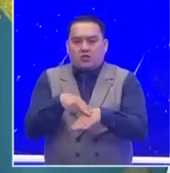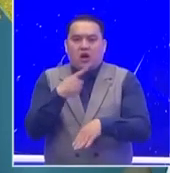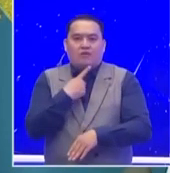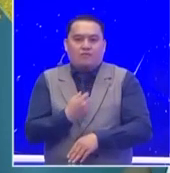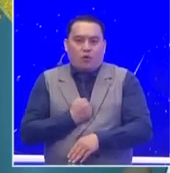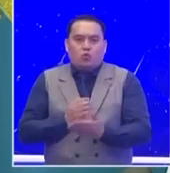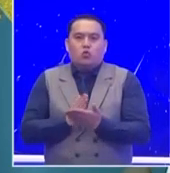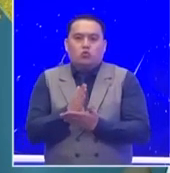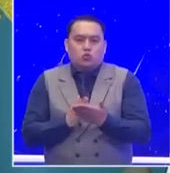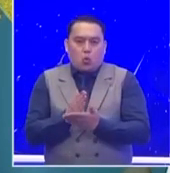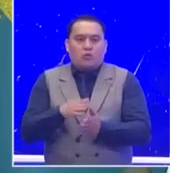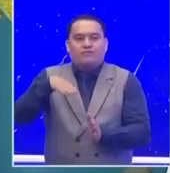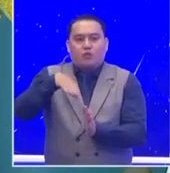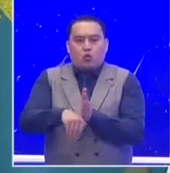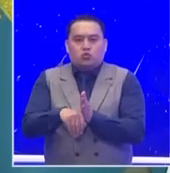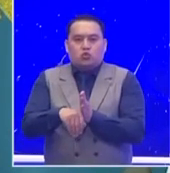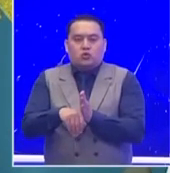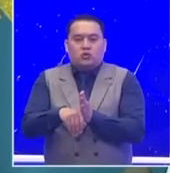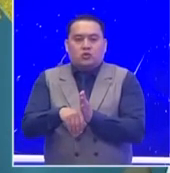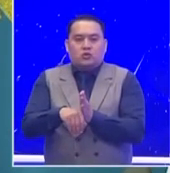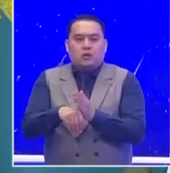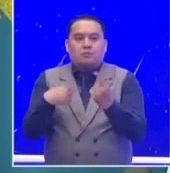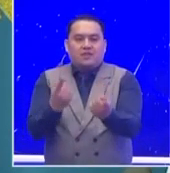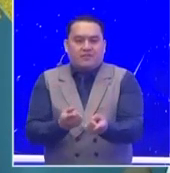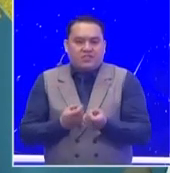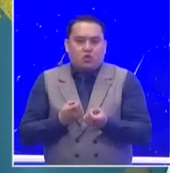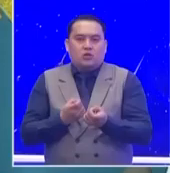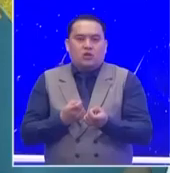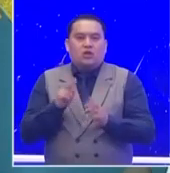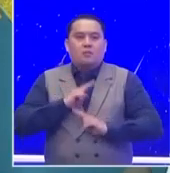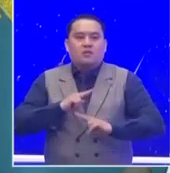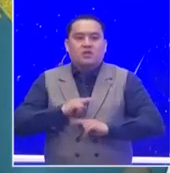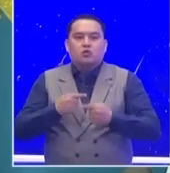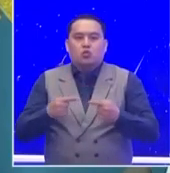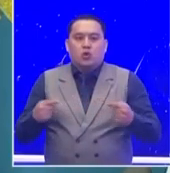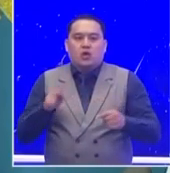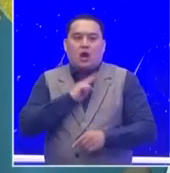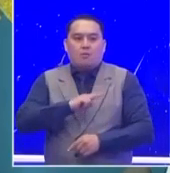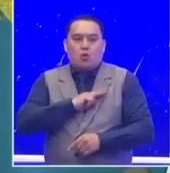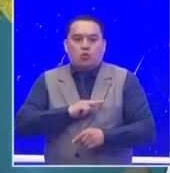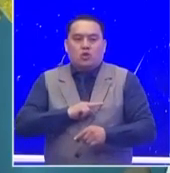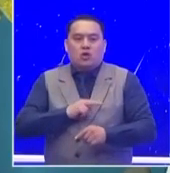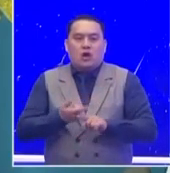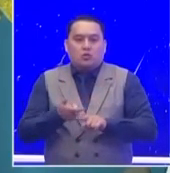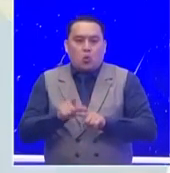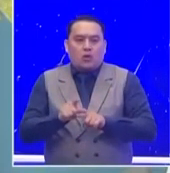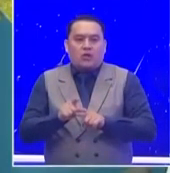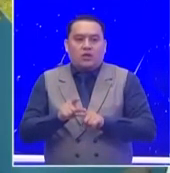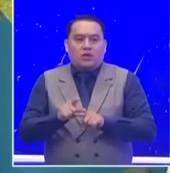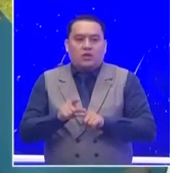военнослужащих, привлеченных, военнослужащих привлеченных. Еще напиши другие работники, которые